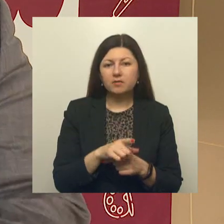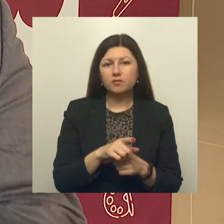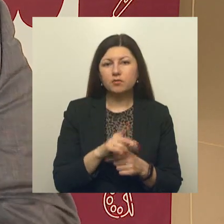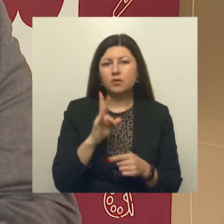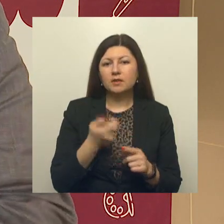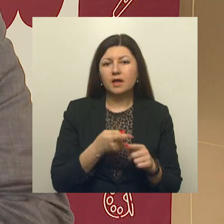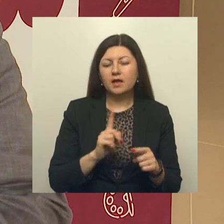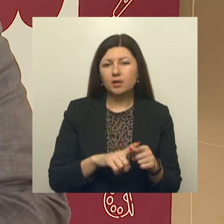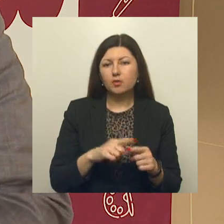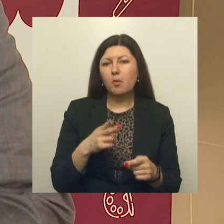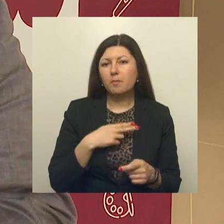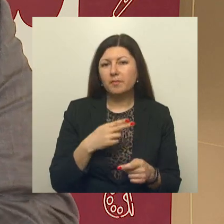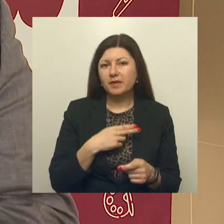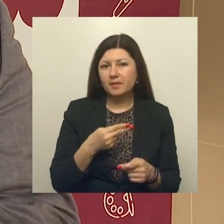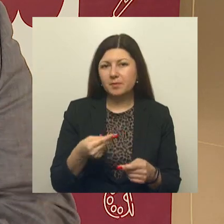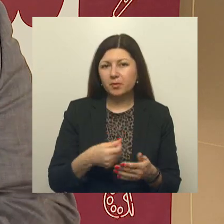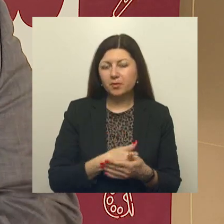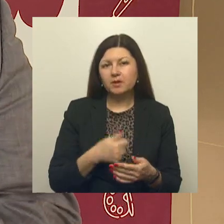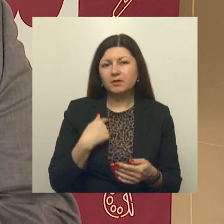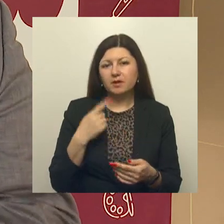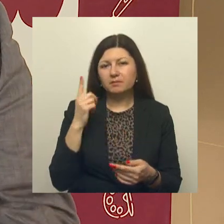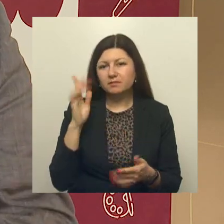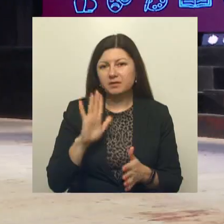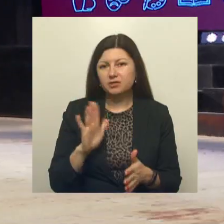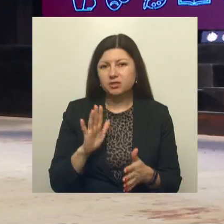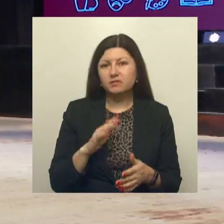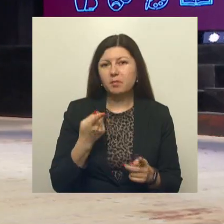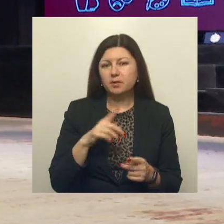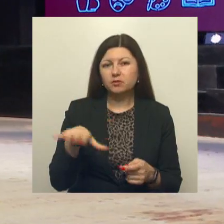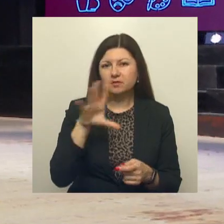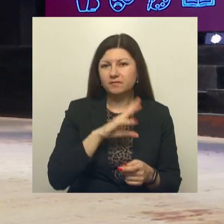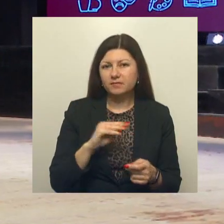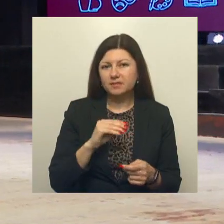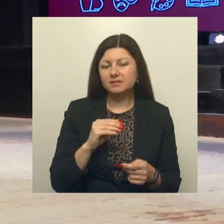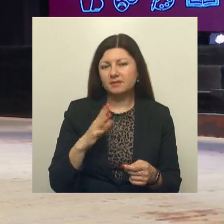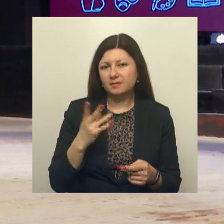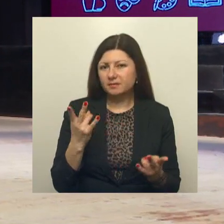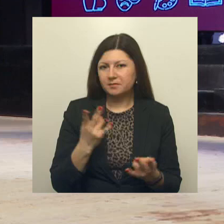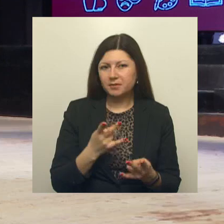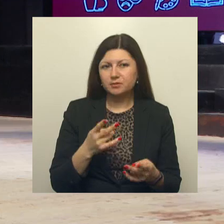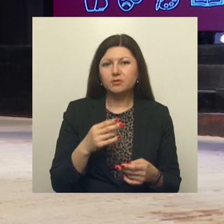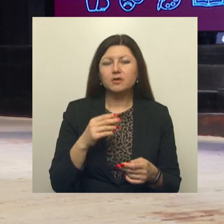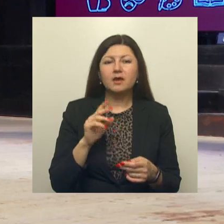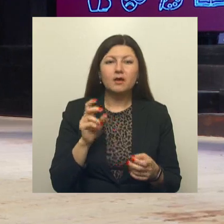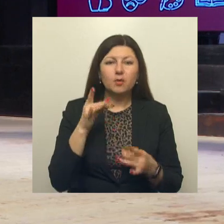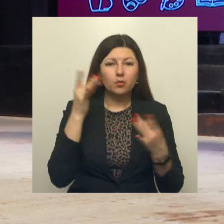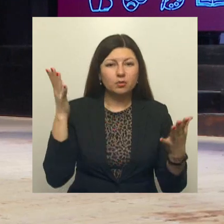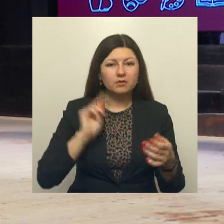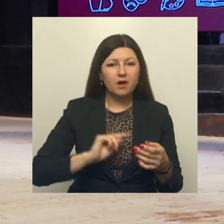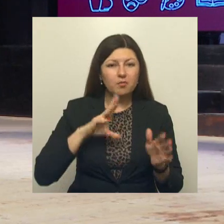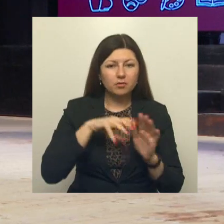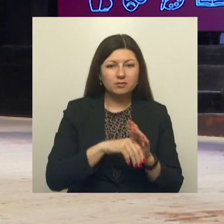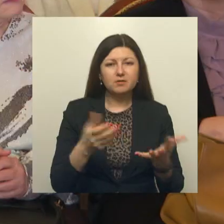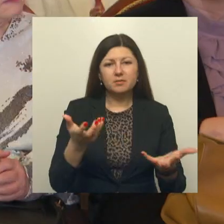на эту премию, я, честно говоря, даже не рассчитывал, потому что достойных очень много. Культработники принимают поздравления, кто в